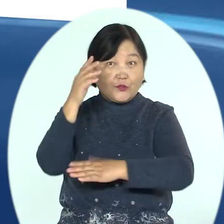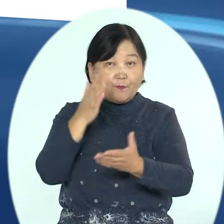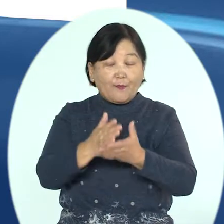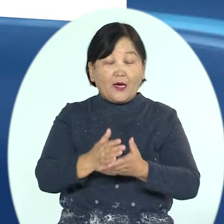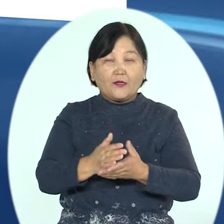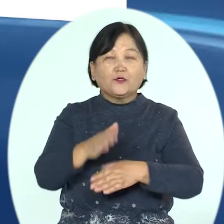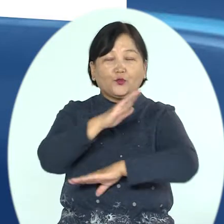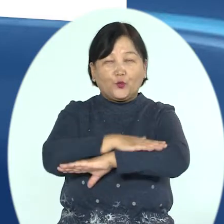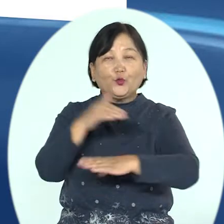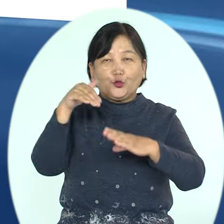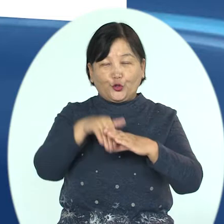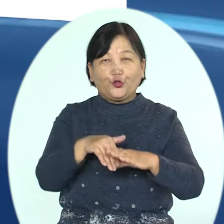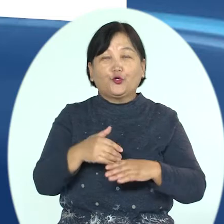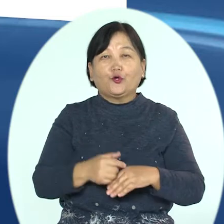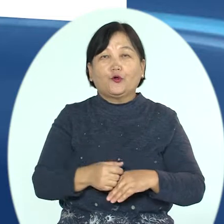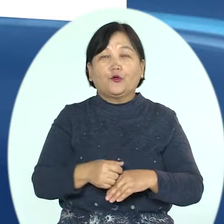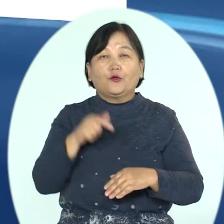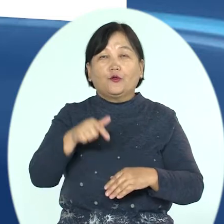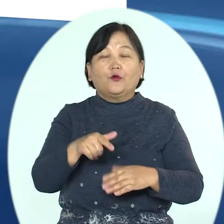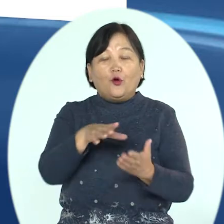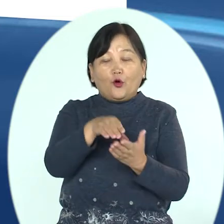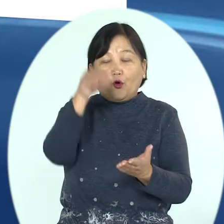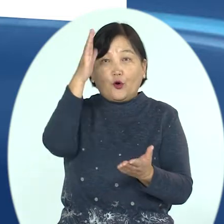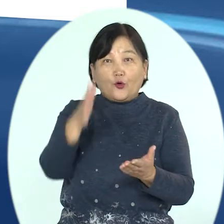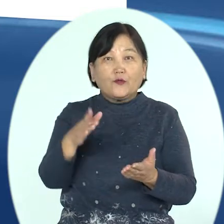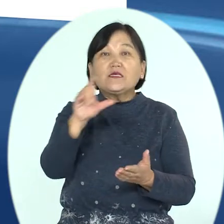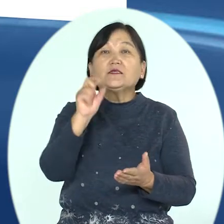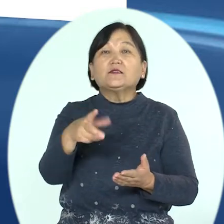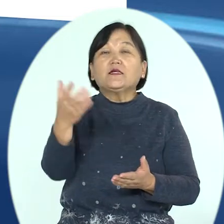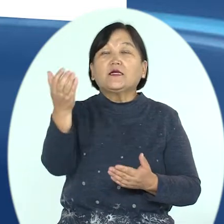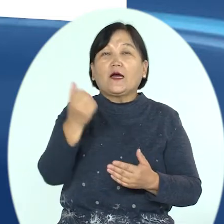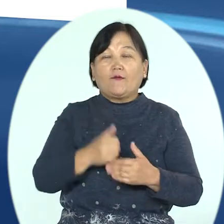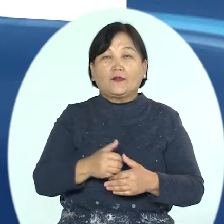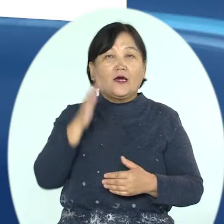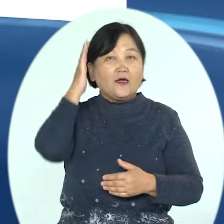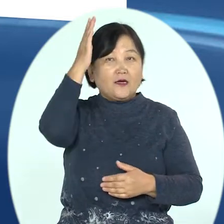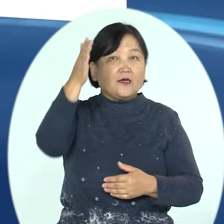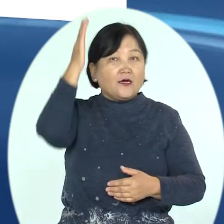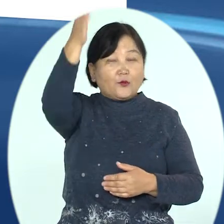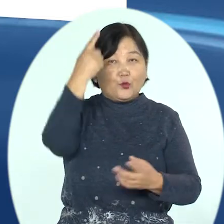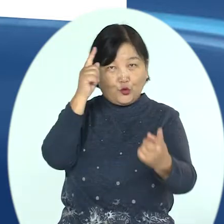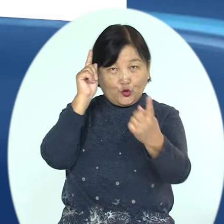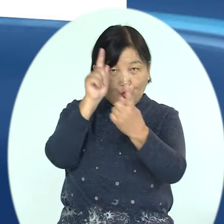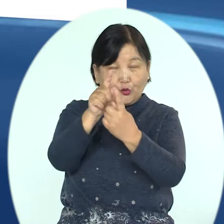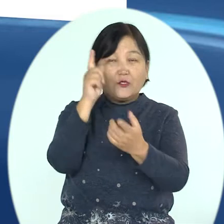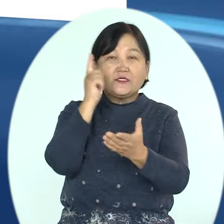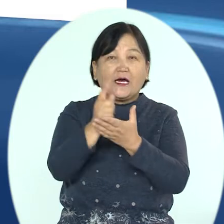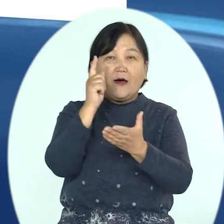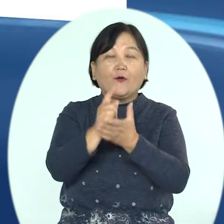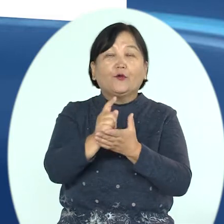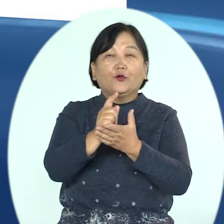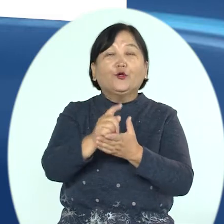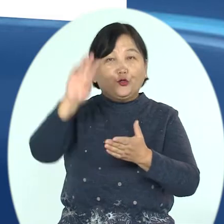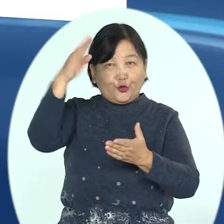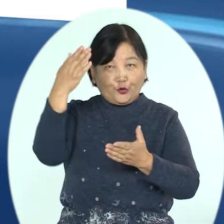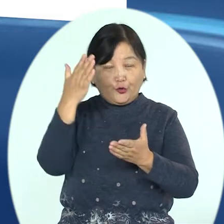орохдоо энэ оюутны хөгжлийн зээлийг анх авахдаа бол ирээдүйн зорилгоо тодорхойлсон эссе бичсэн байх ёстой